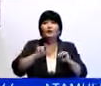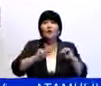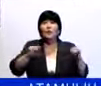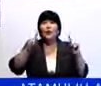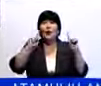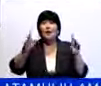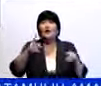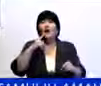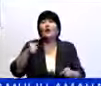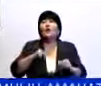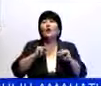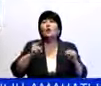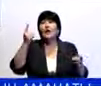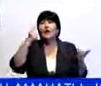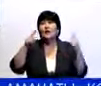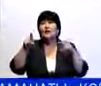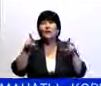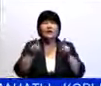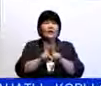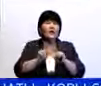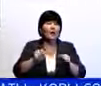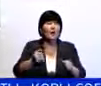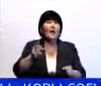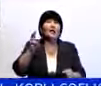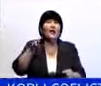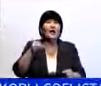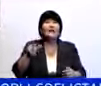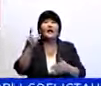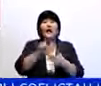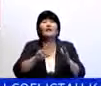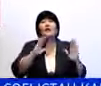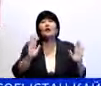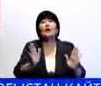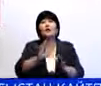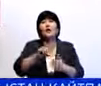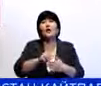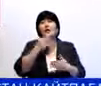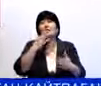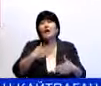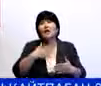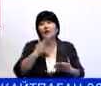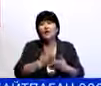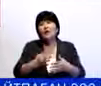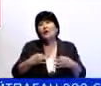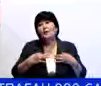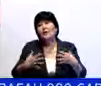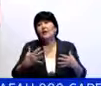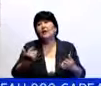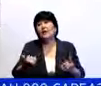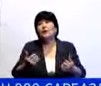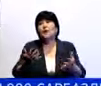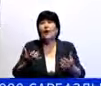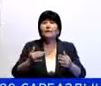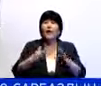атанды. Жауынгер ұстаз шығармашылықтан да құралақан емес, нартай әндерін нақышына келтіріп орындауды жан сүйеді. Мерекеде Будабай Қабылұлы